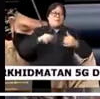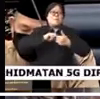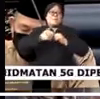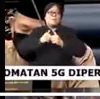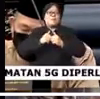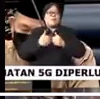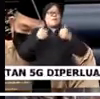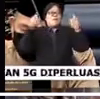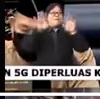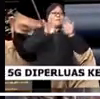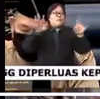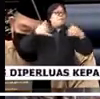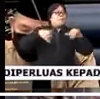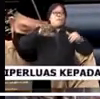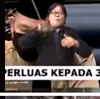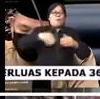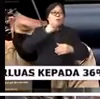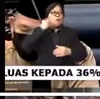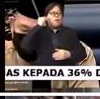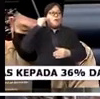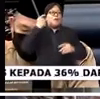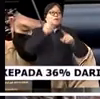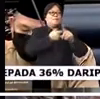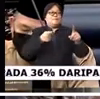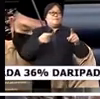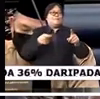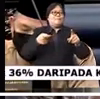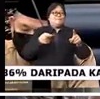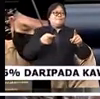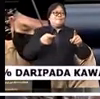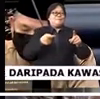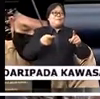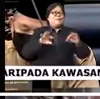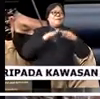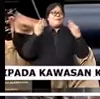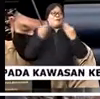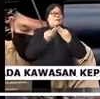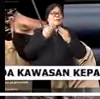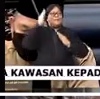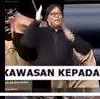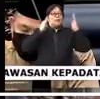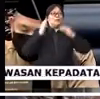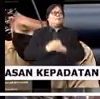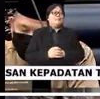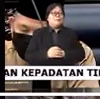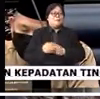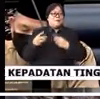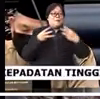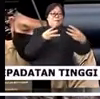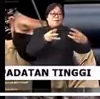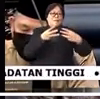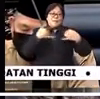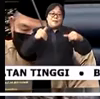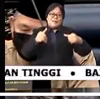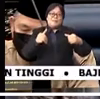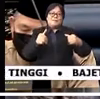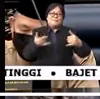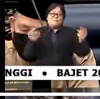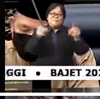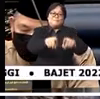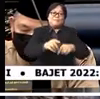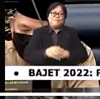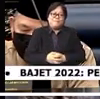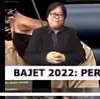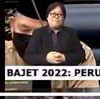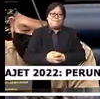ketahuilah, perjuangan menentang wabak ini belum berakhir. Nasib rakyat masih perih, barisan hadapan kita belum